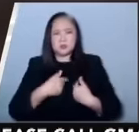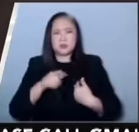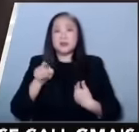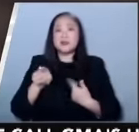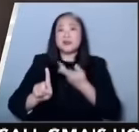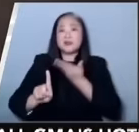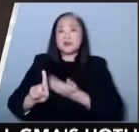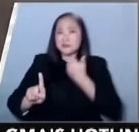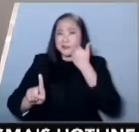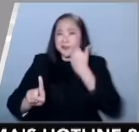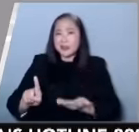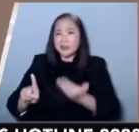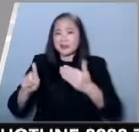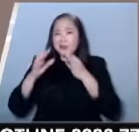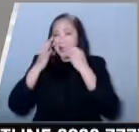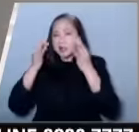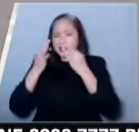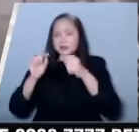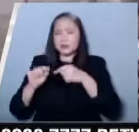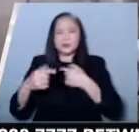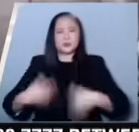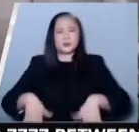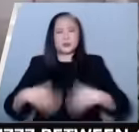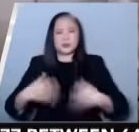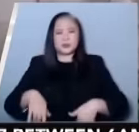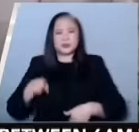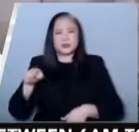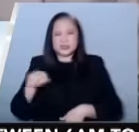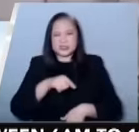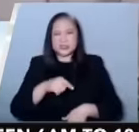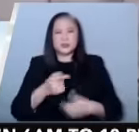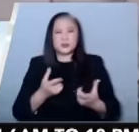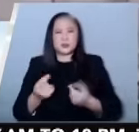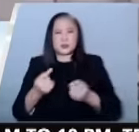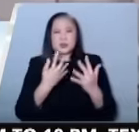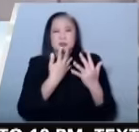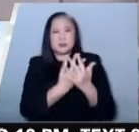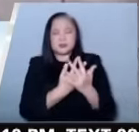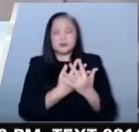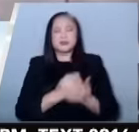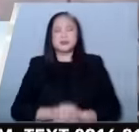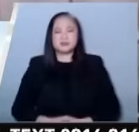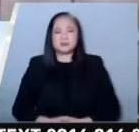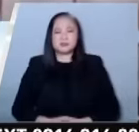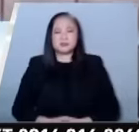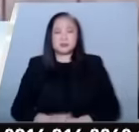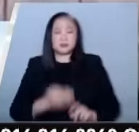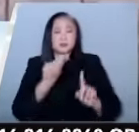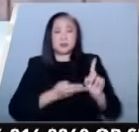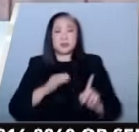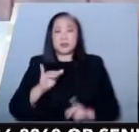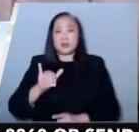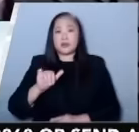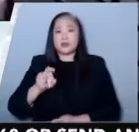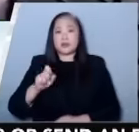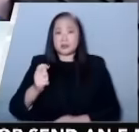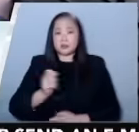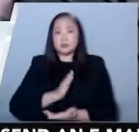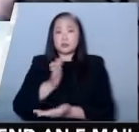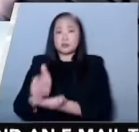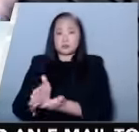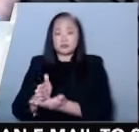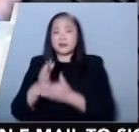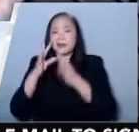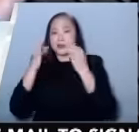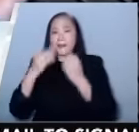doon. Ganito po ang kanilang ginawa. Kwento ni Yvette Mayo, pumunta siya sa cat pound ng barangay noong Linggo para sana tulungan